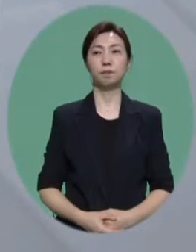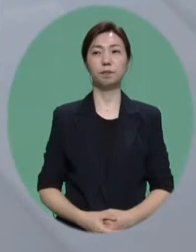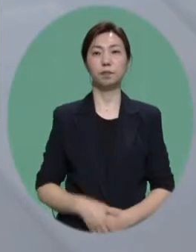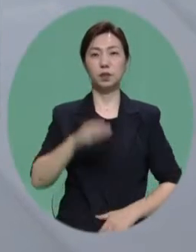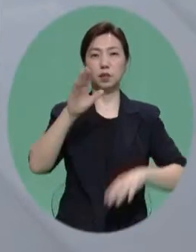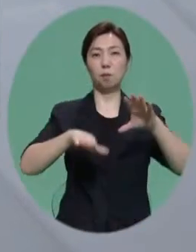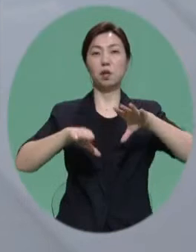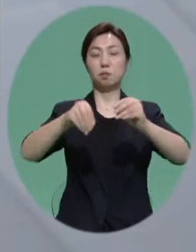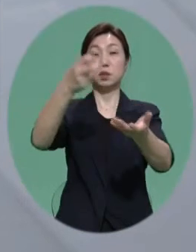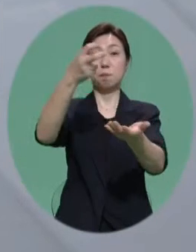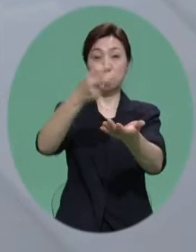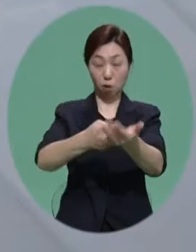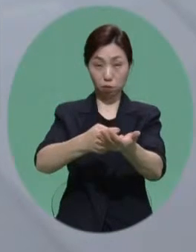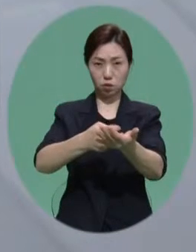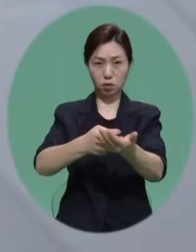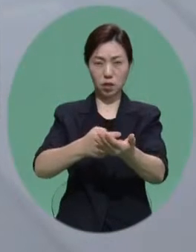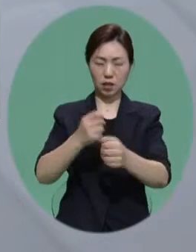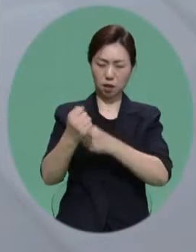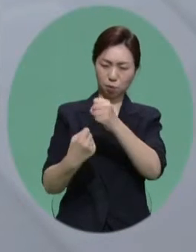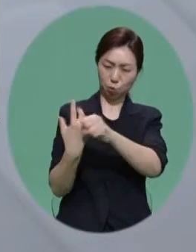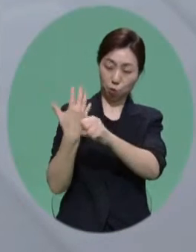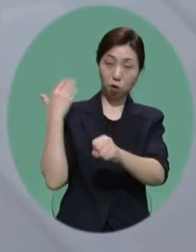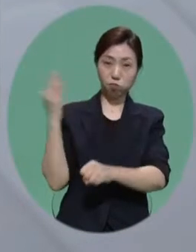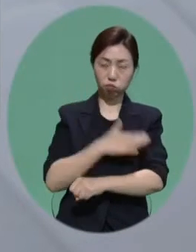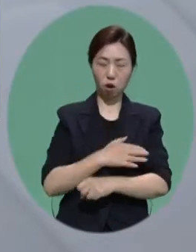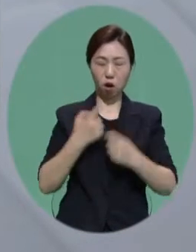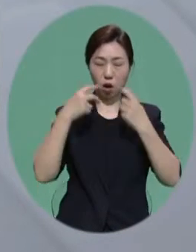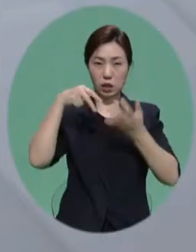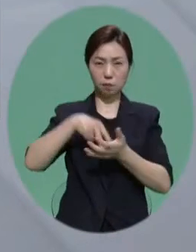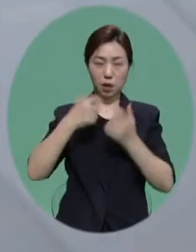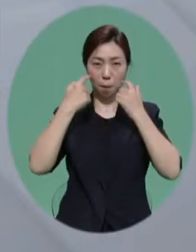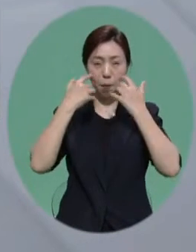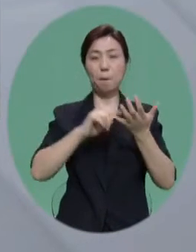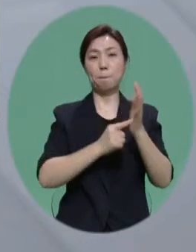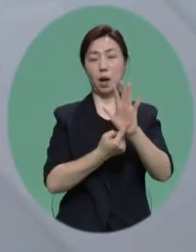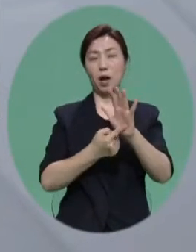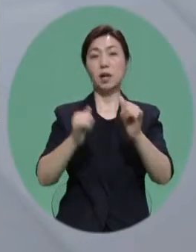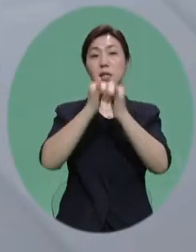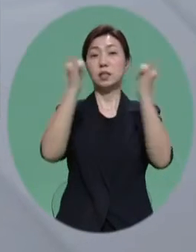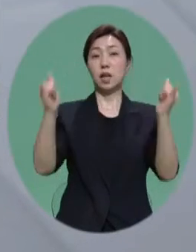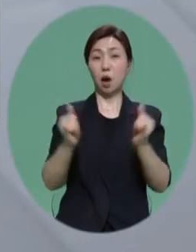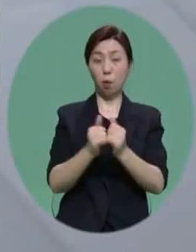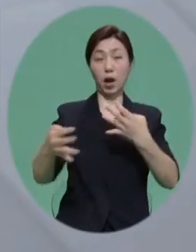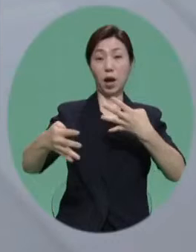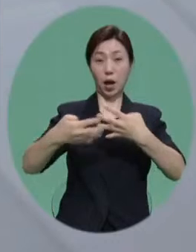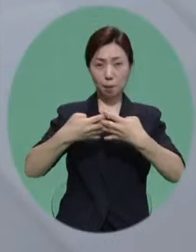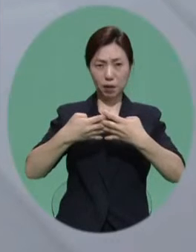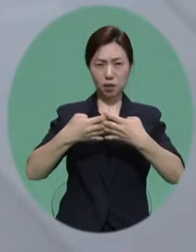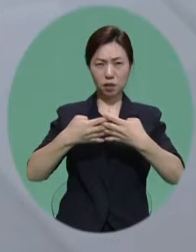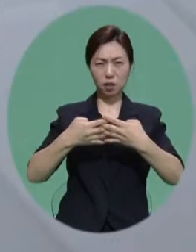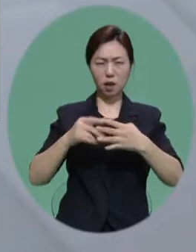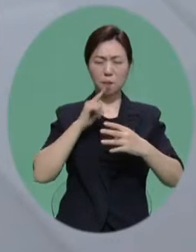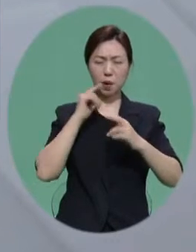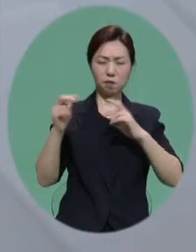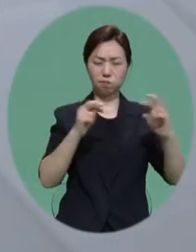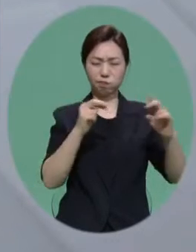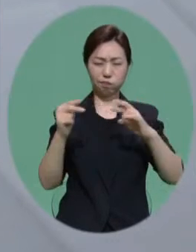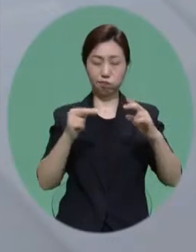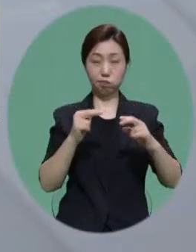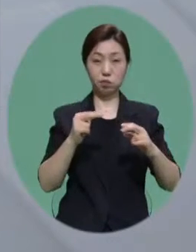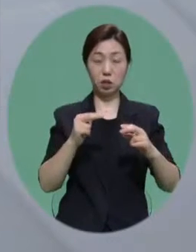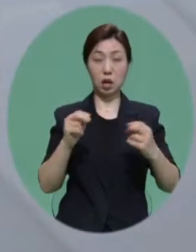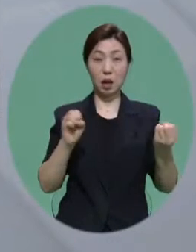차별 금지법 은 제가 수년 전부터 명확하게 입장을 했던 것이고 사회적 합의 라고 하는 것은 논쟁의 여지가 많은 것은